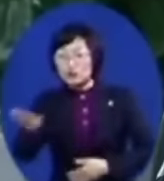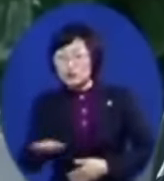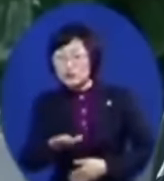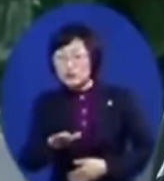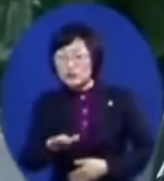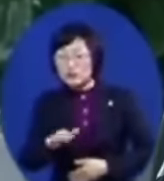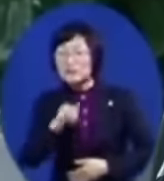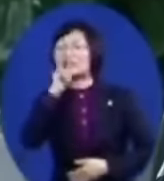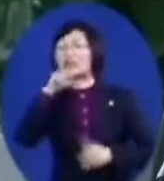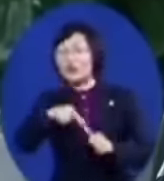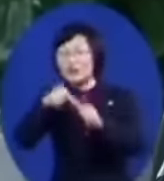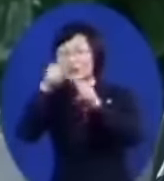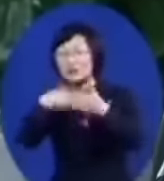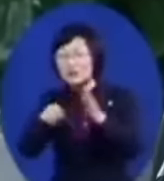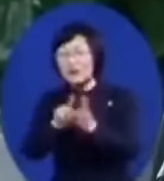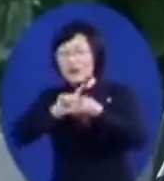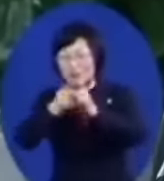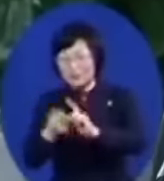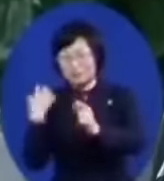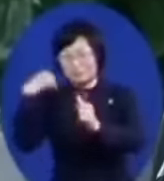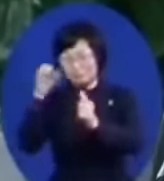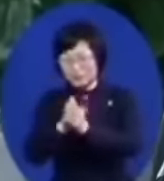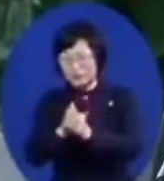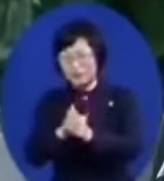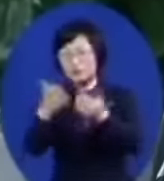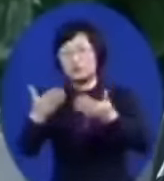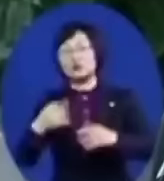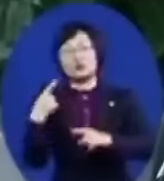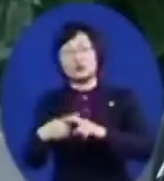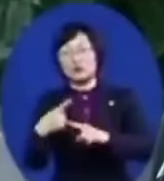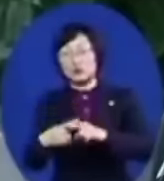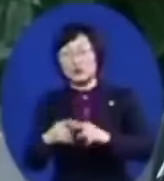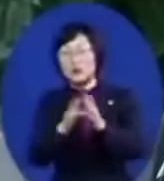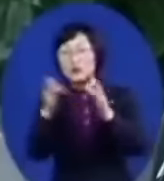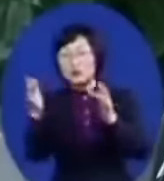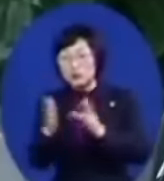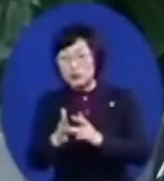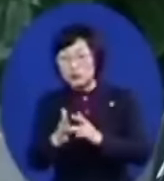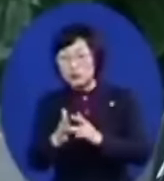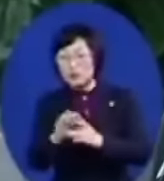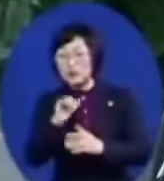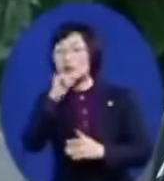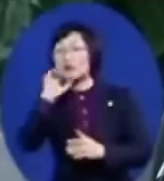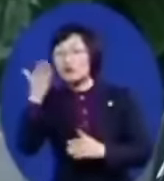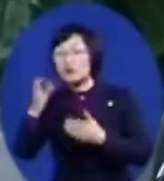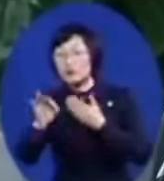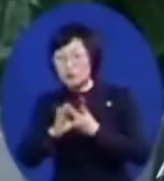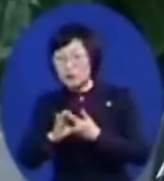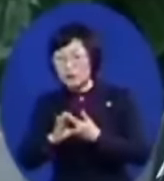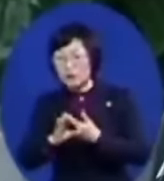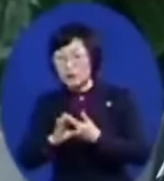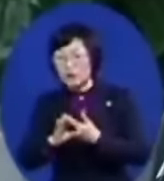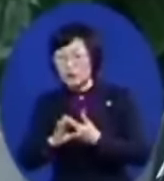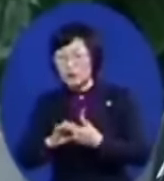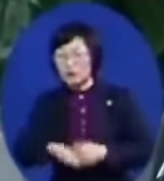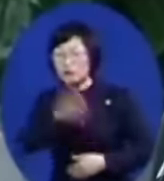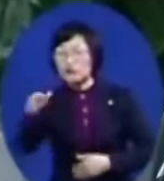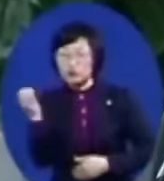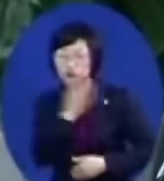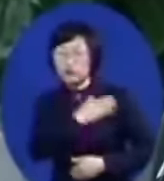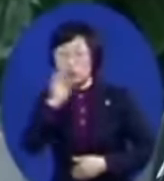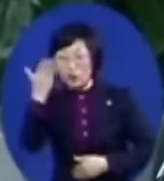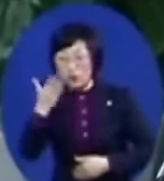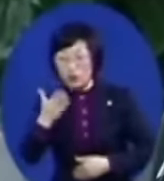건지기 위해서 대신 가난해졌다는 것입니다. 그러므로 예수 믿으면 부유하게 되어야 예수님이 가난하게 사는 효과가 발생되는